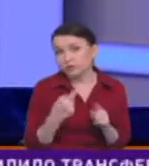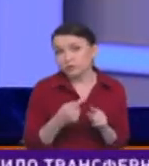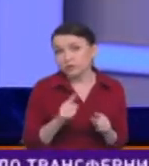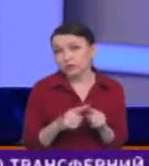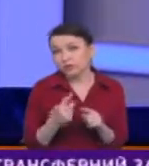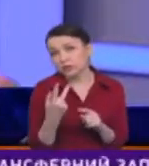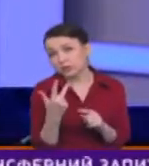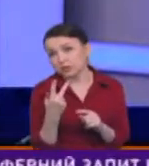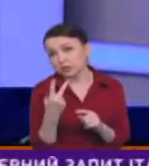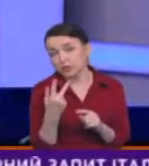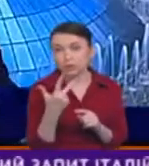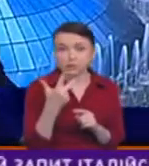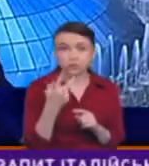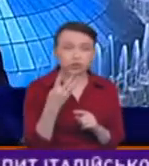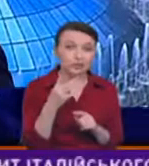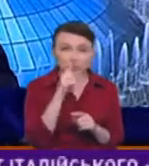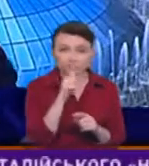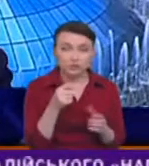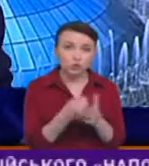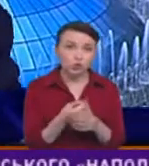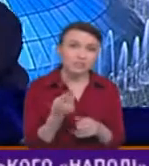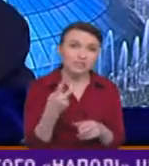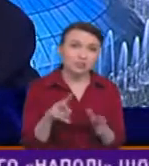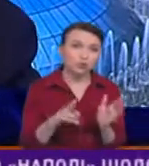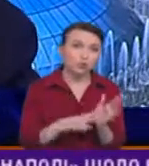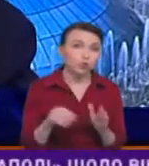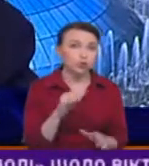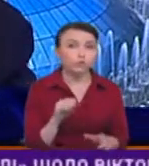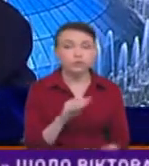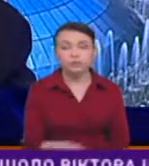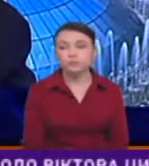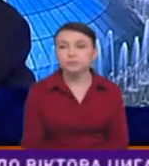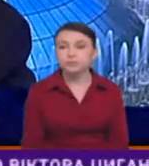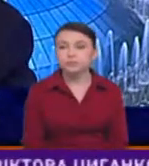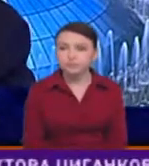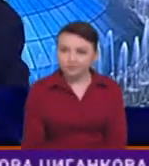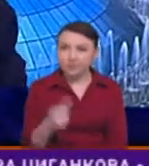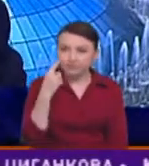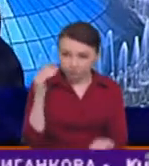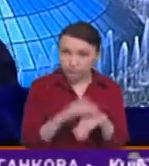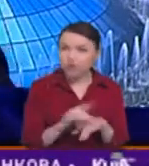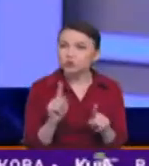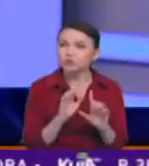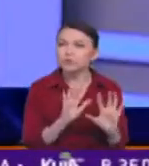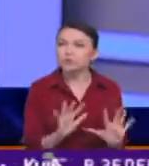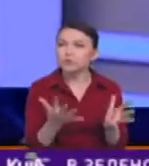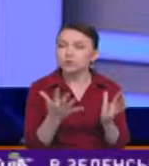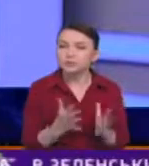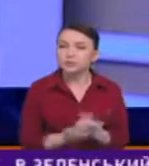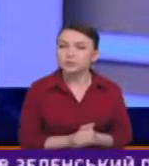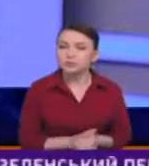попередніх 3-4 місяців. Дивіться, пане до 27 жовтня. Ви ж помітили, що відбулося? Знову ж таки, це як доктринальний